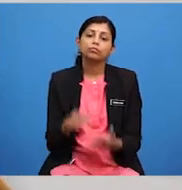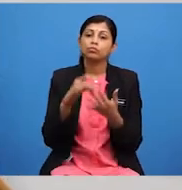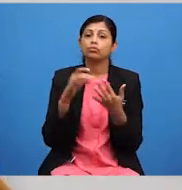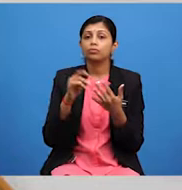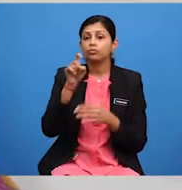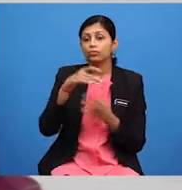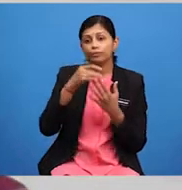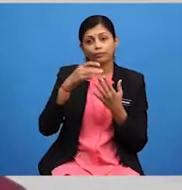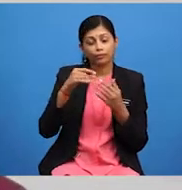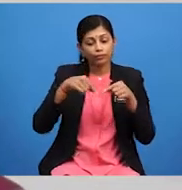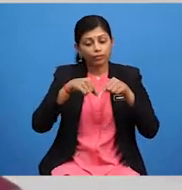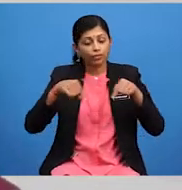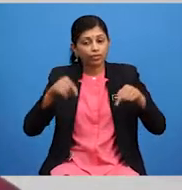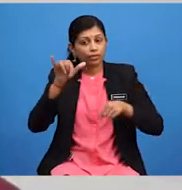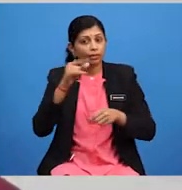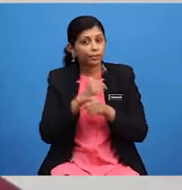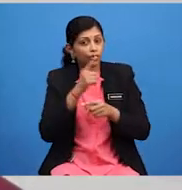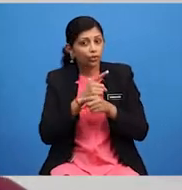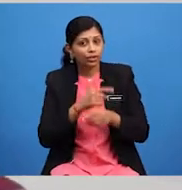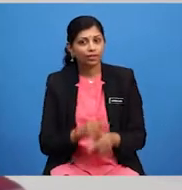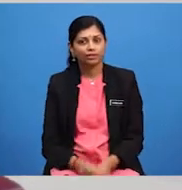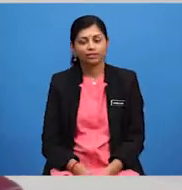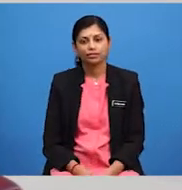cikgu lakukan.